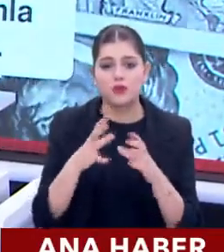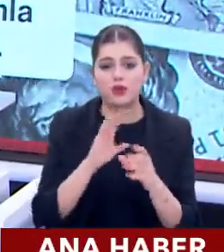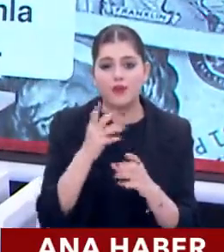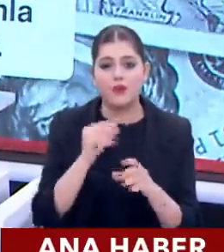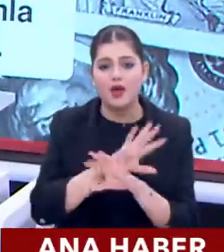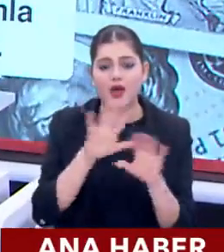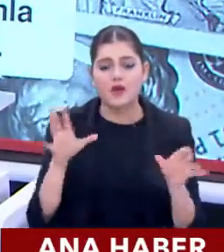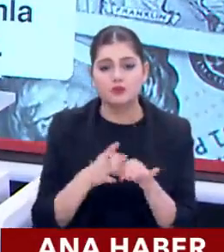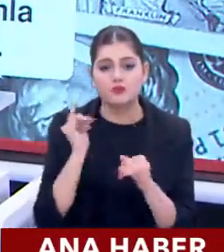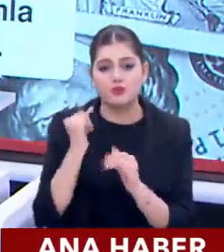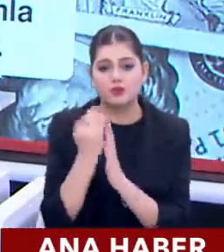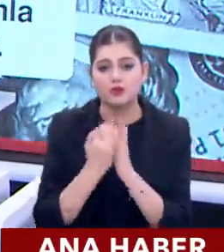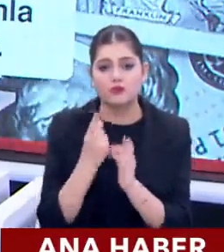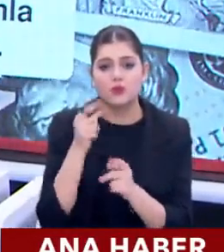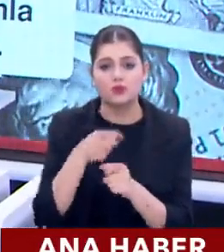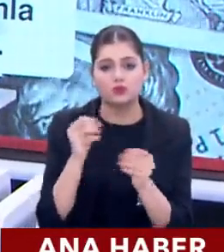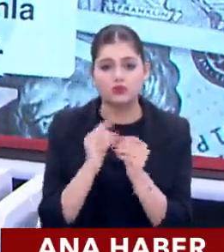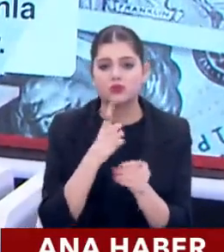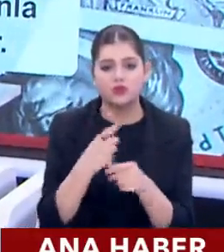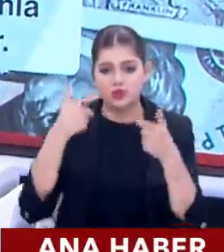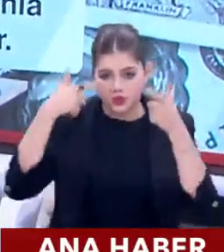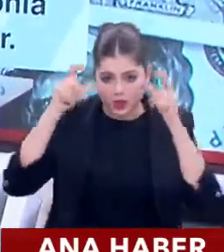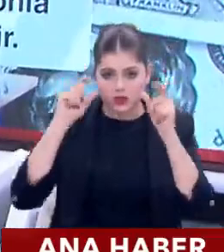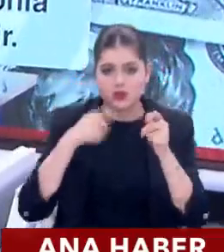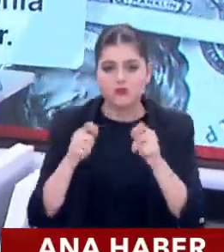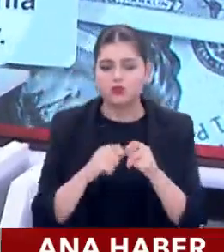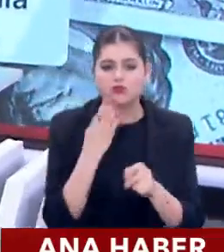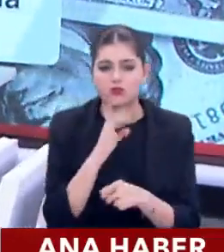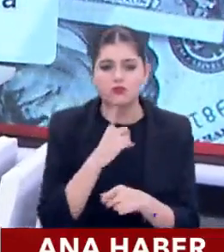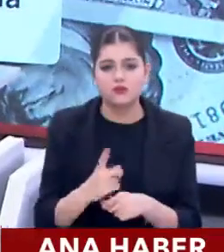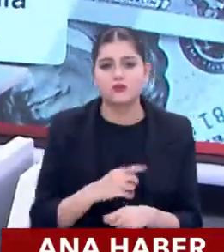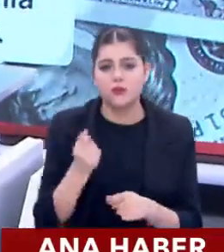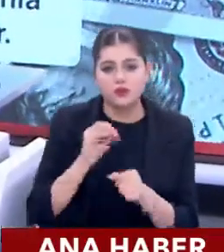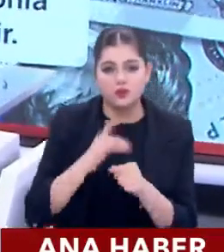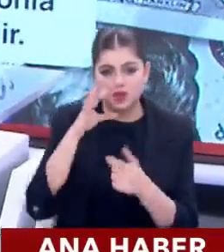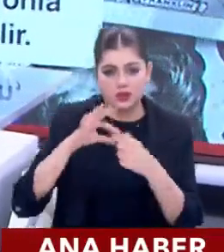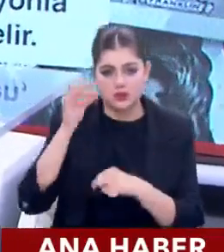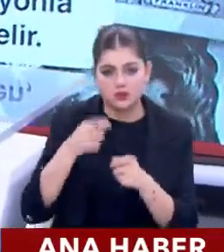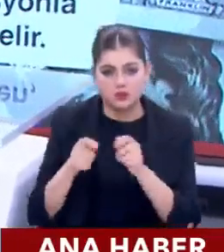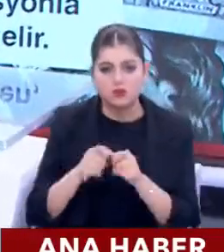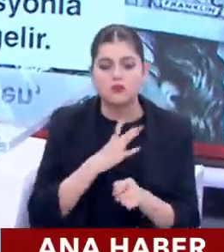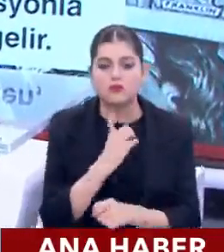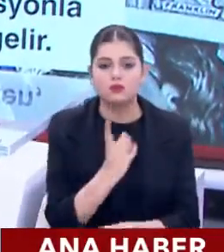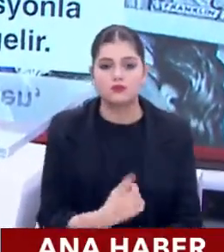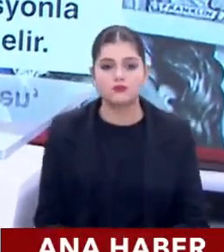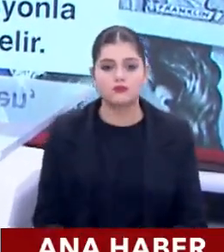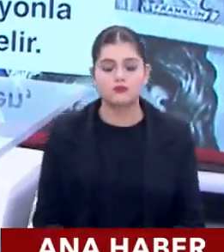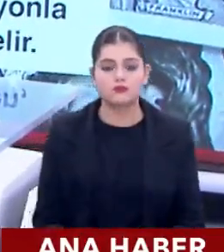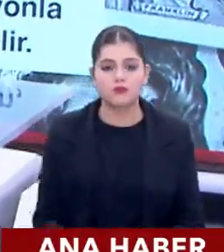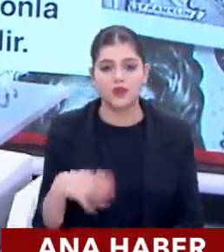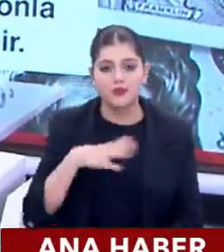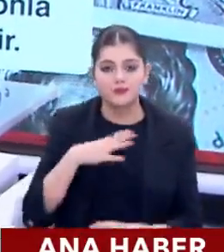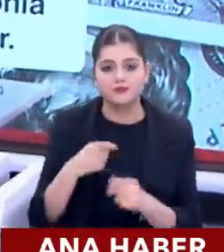bütün kötülüklerin kaynağı diye E onu şeytanlaştırma da alemi yok Sonuçta para bir insan icadı Tabii ki Eee